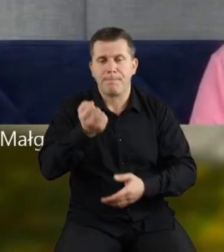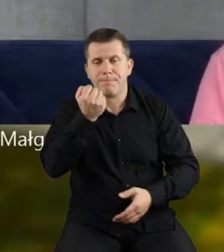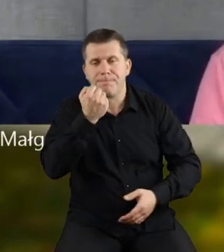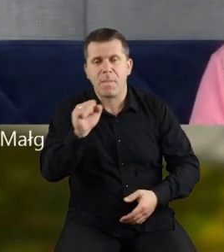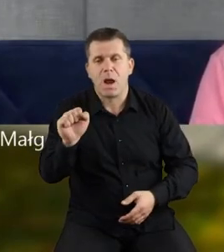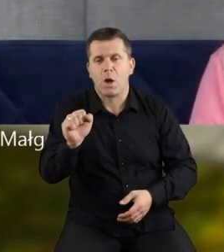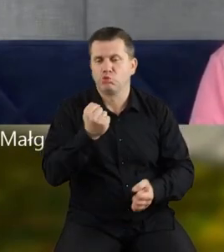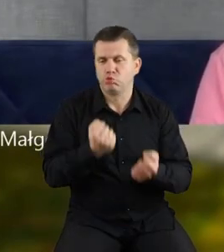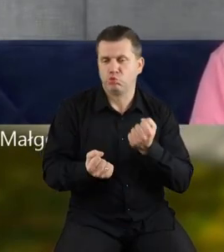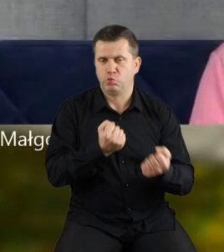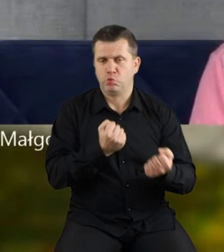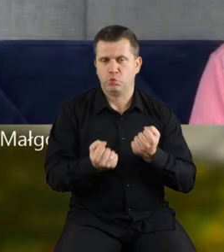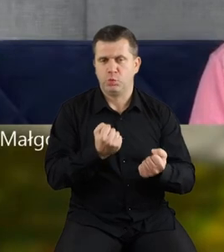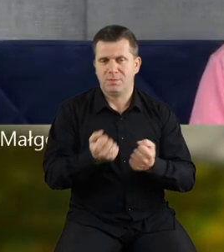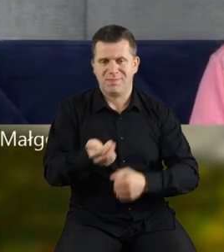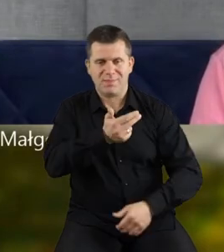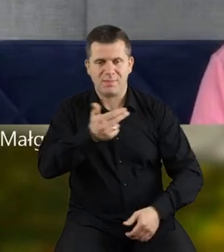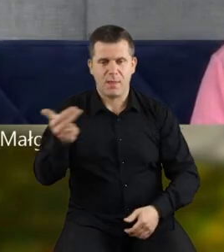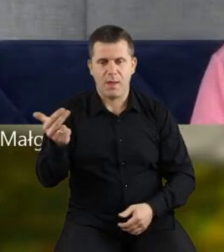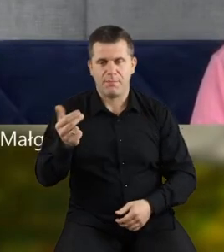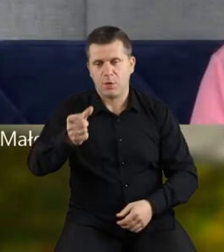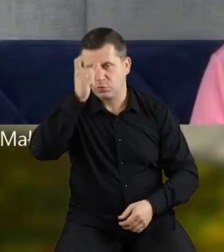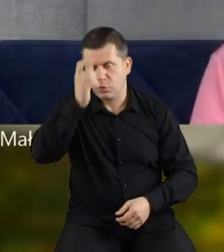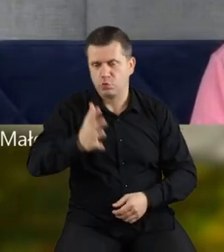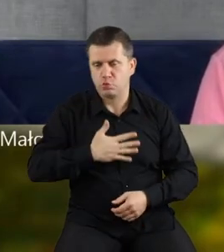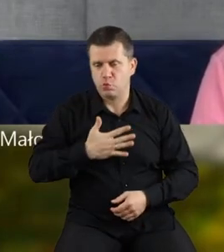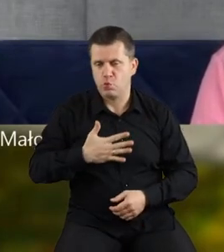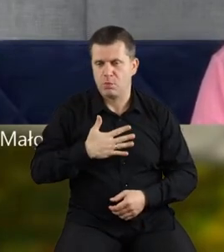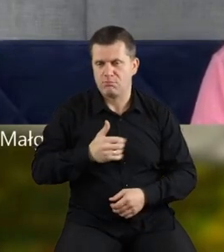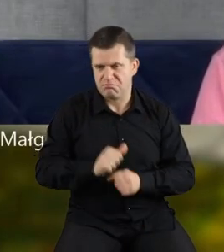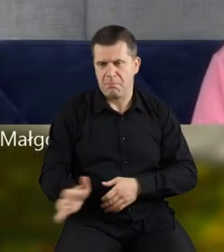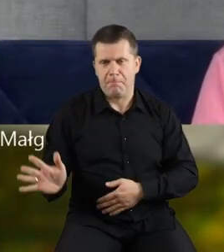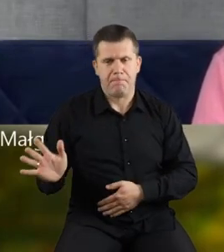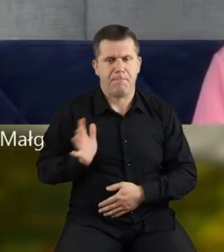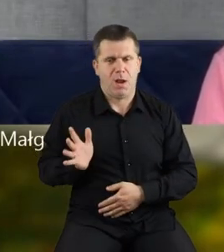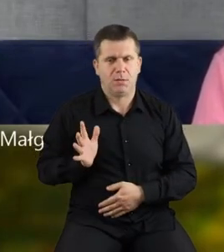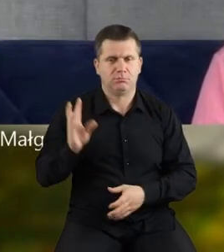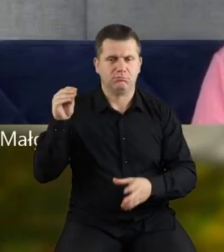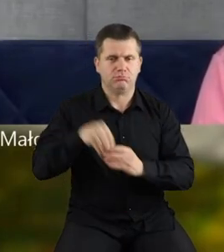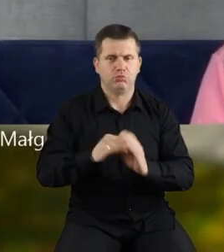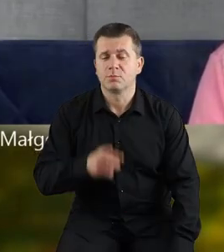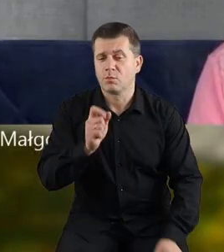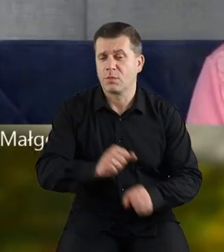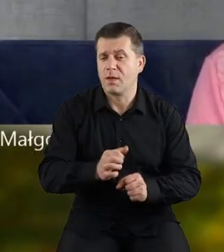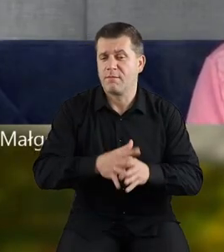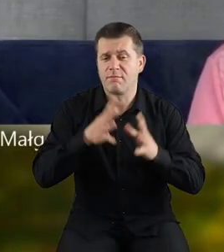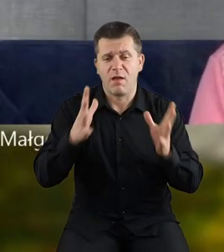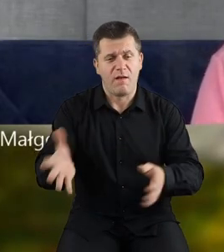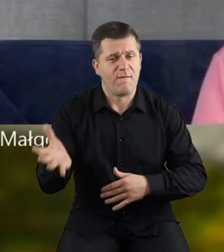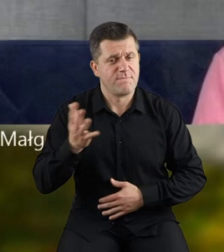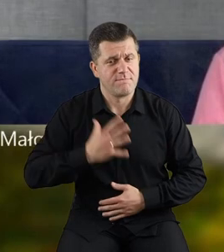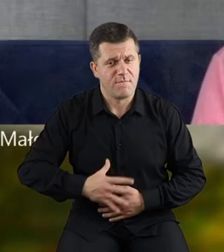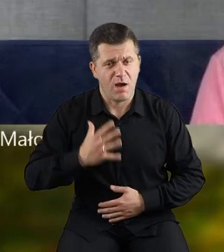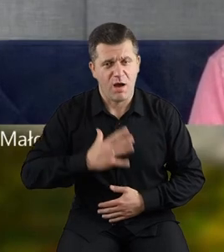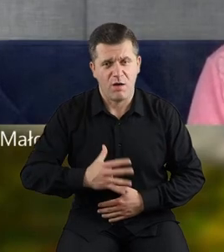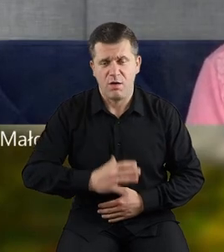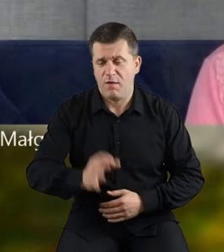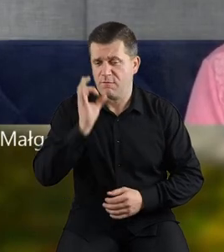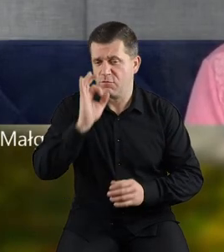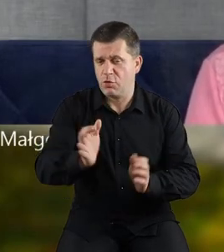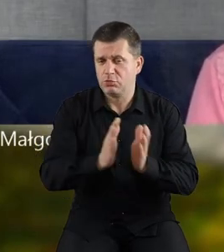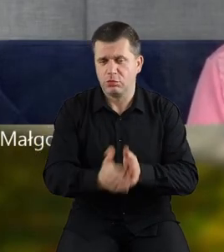pisząc o jakimś bardzo trudnym temacie, człowiek czuje się bezpiecznie w tej książce. To jest wielka